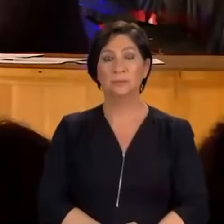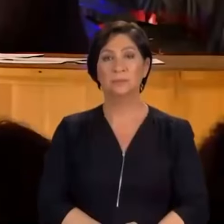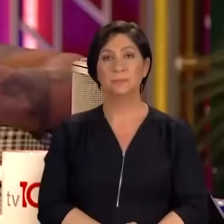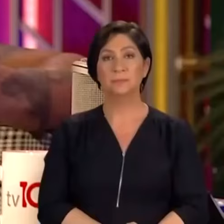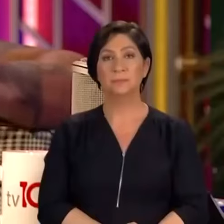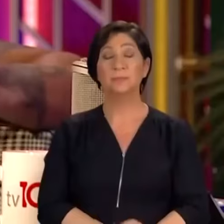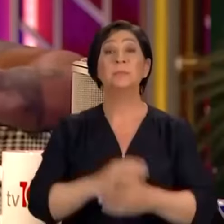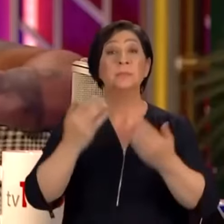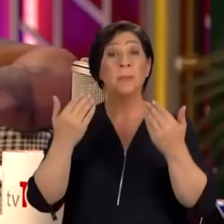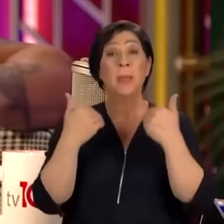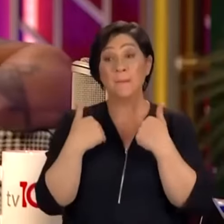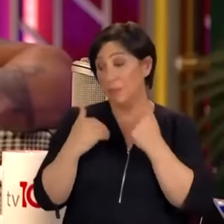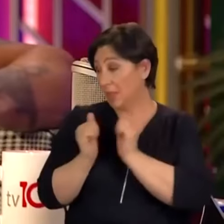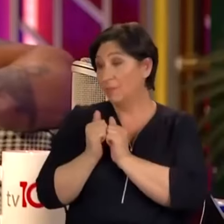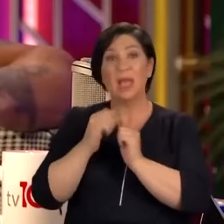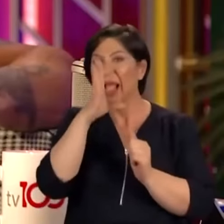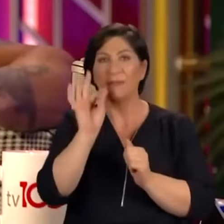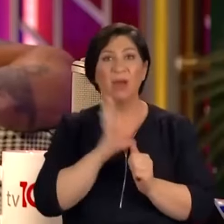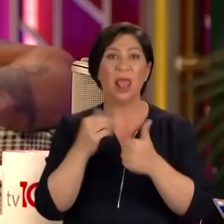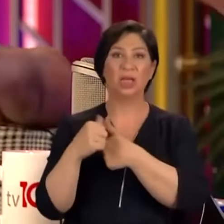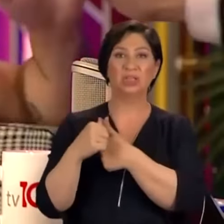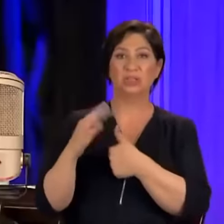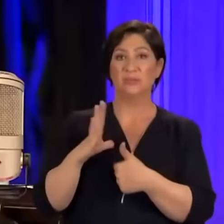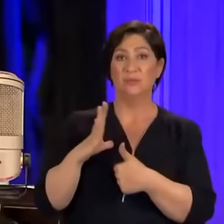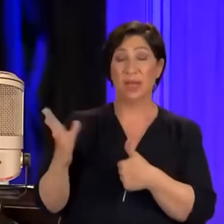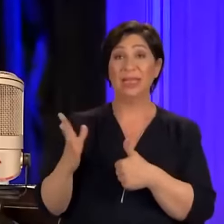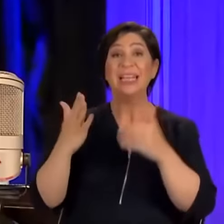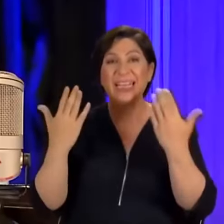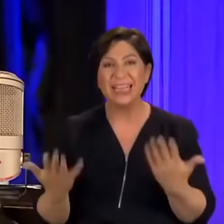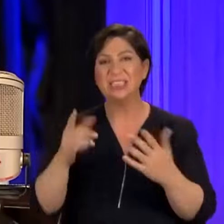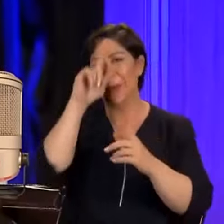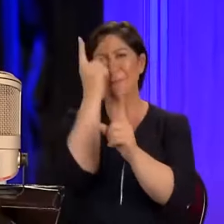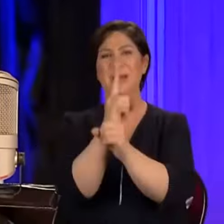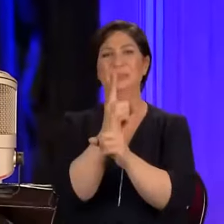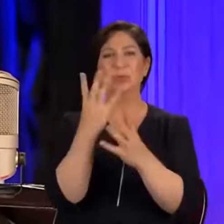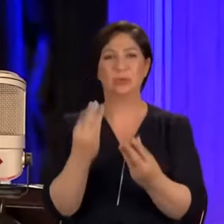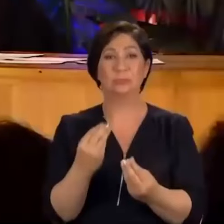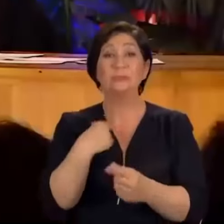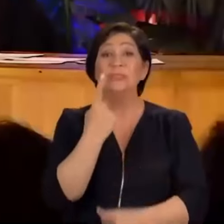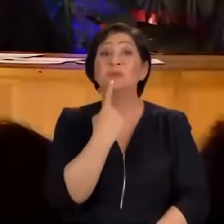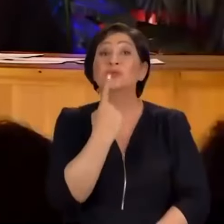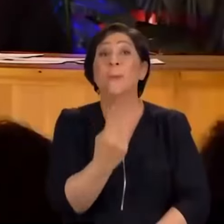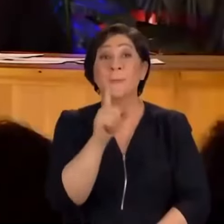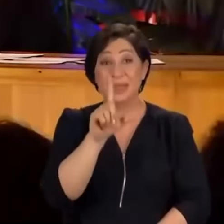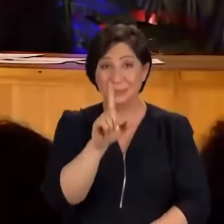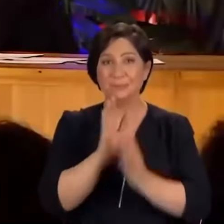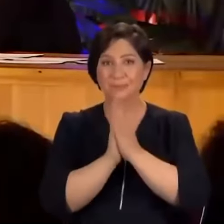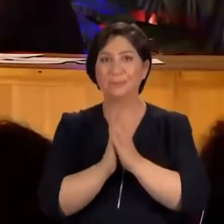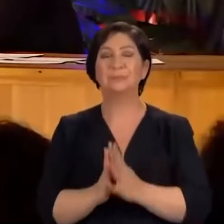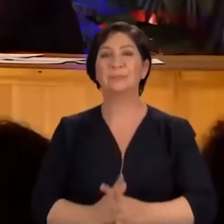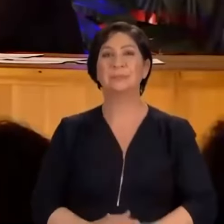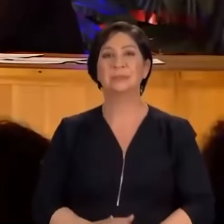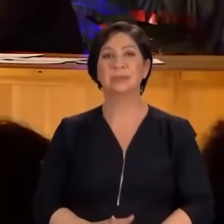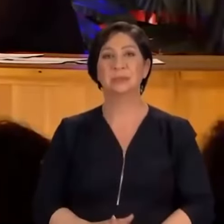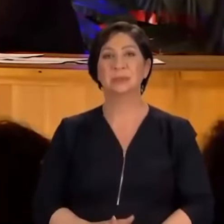Eee ve benim yanımda eşim vardı Keşke baş başa olsaydınız şimdi bir şey söylemem lazım doğ s lazım yani